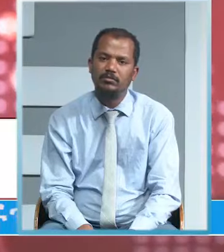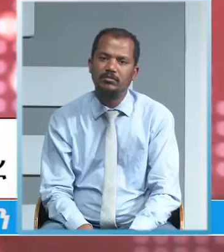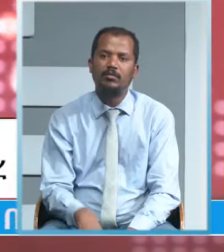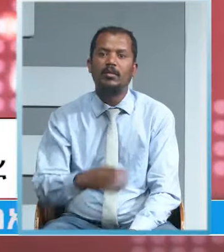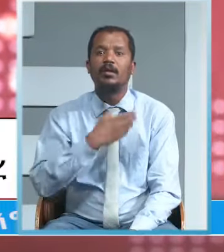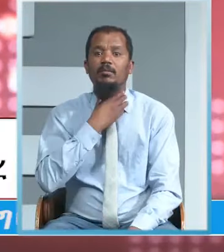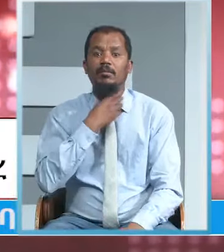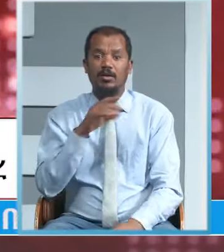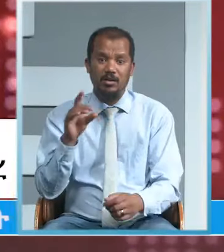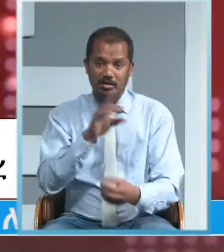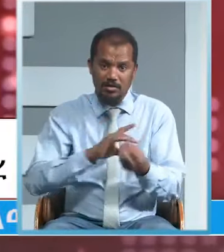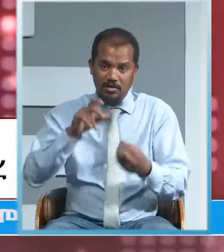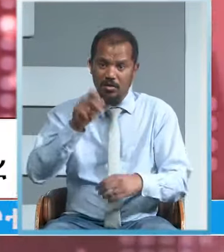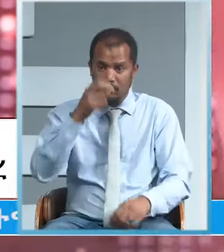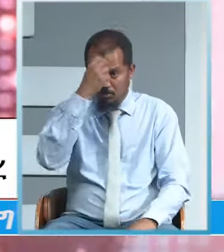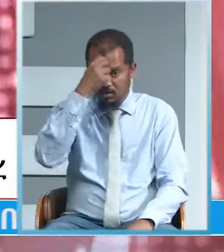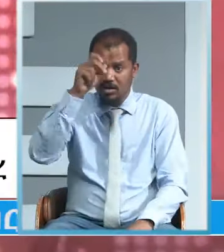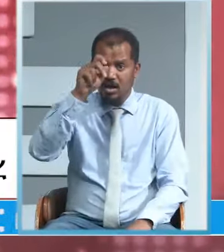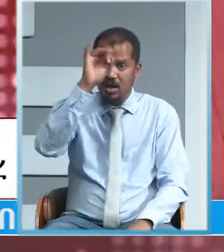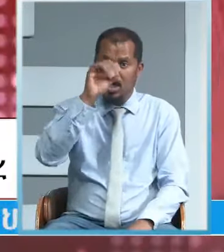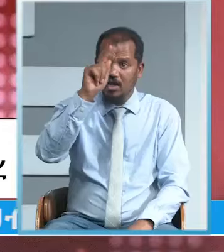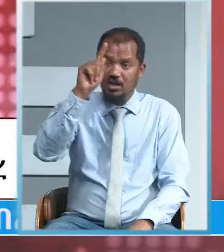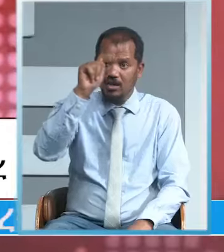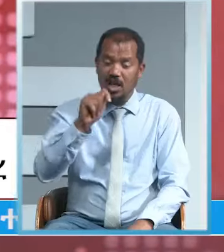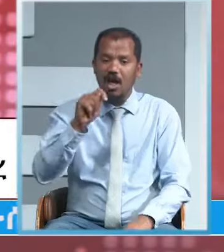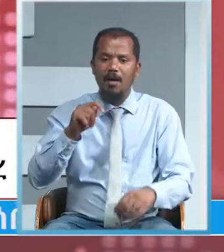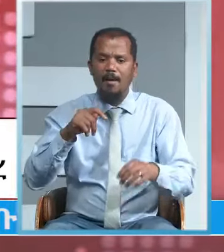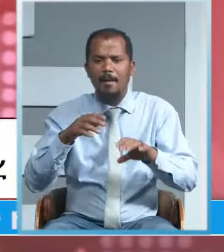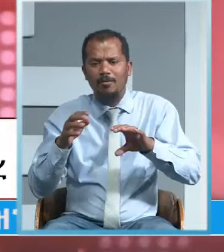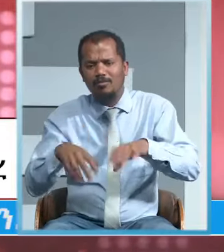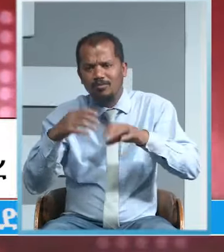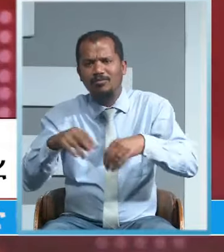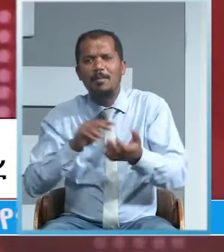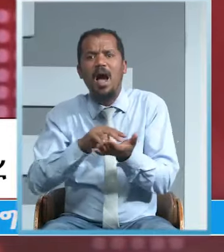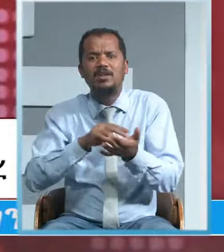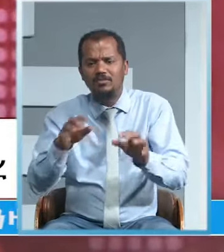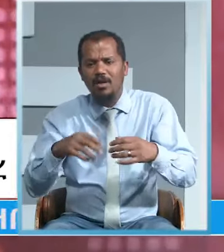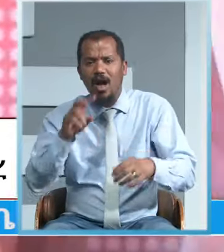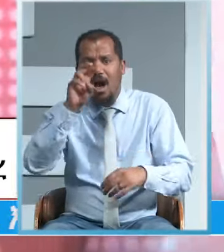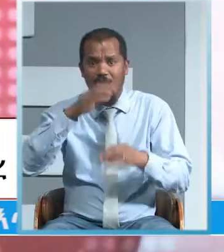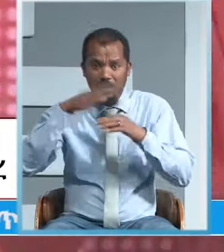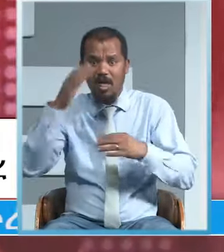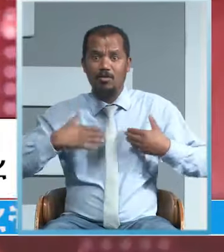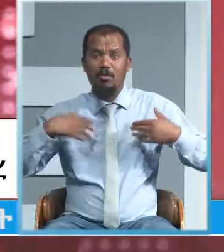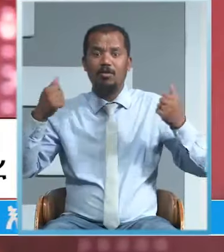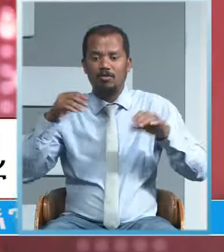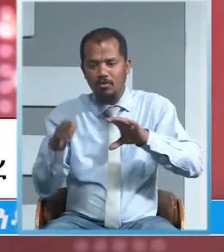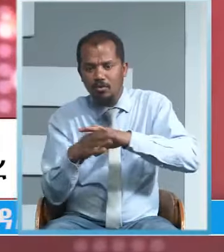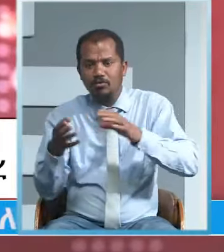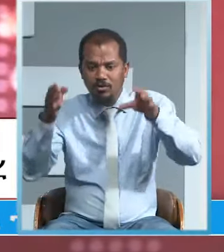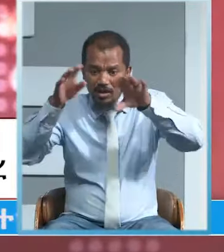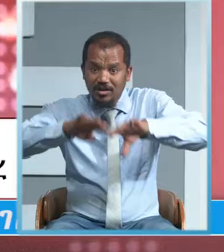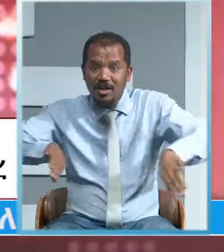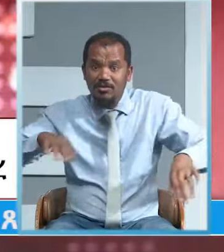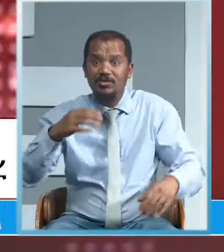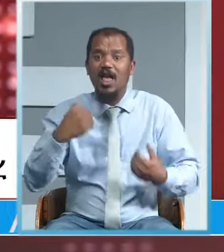በአማራ ክልል ደቡብ ወሎ ዞን ደላንታ ወረዳ ማዕድን ሲያወጡ የነበሩ ከ20 በላይ የሚሆኑ ወጣቶች ዋሻው ተደርምሶ